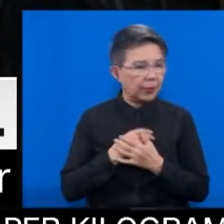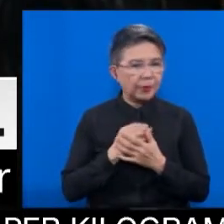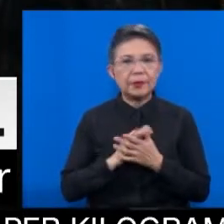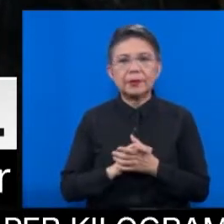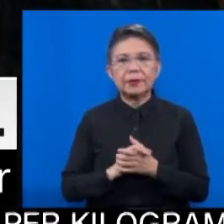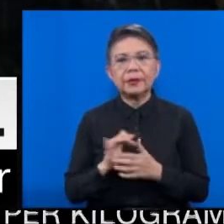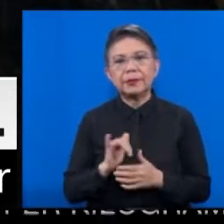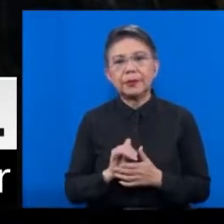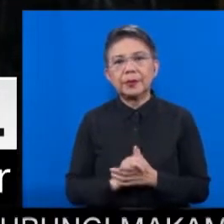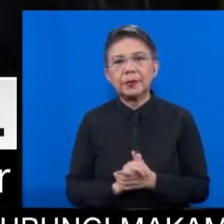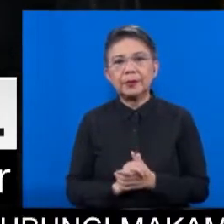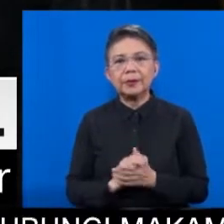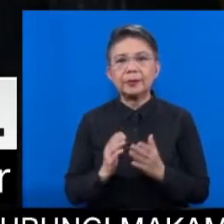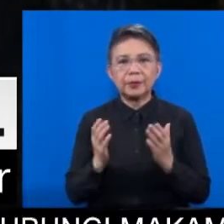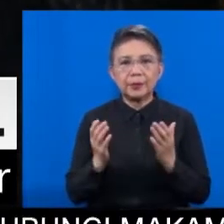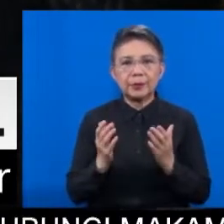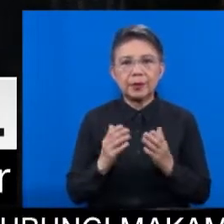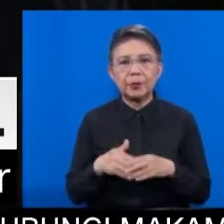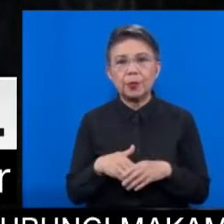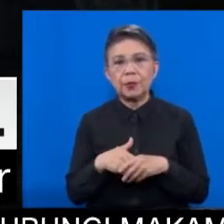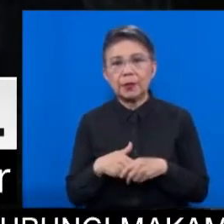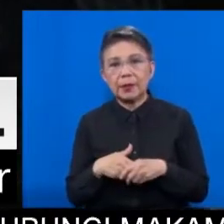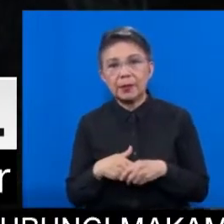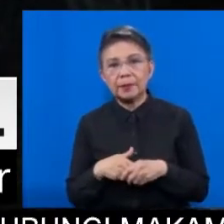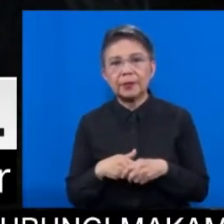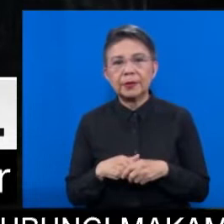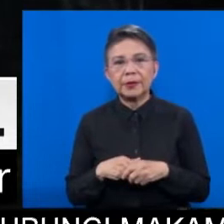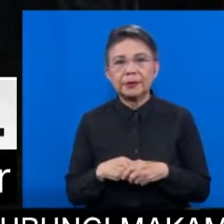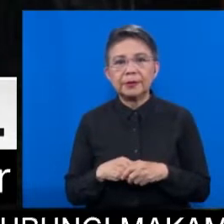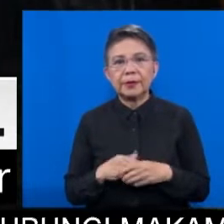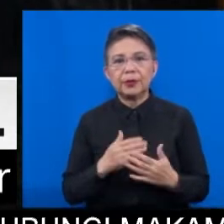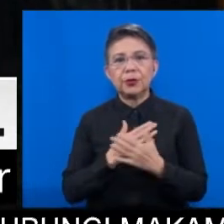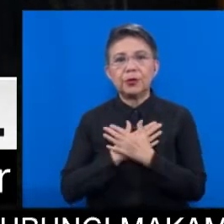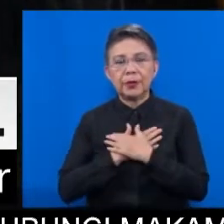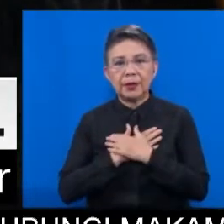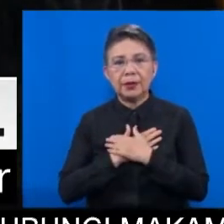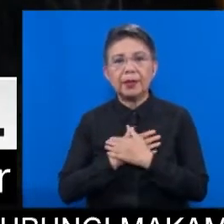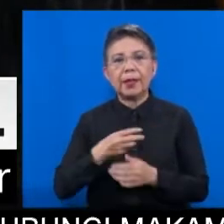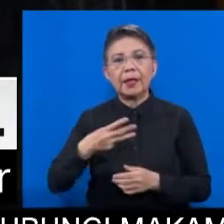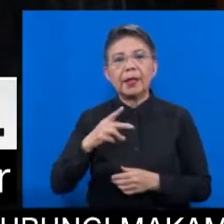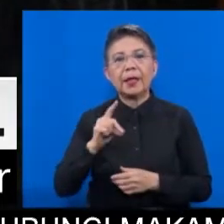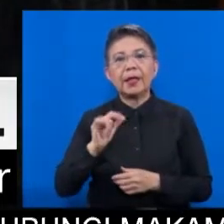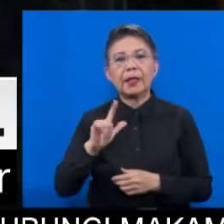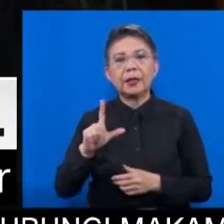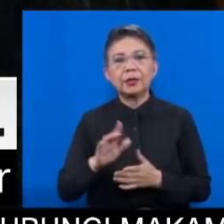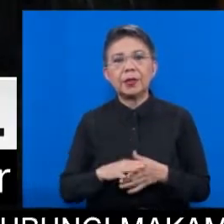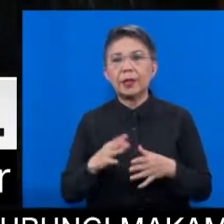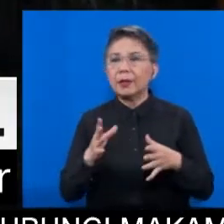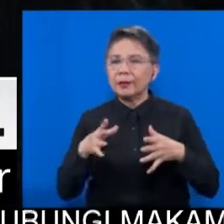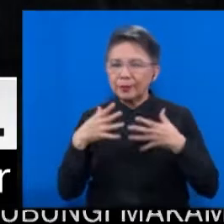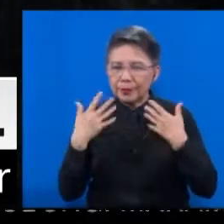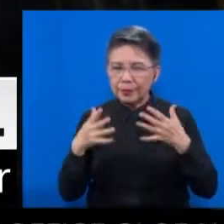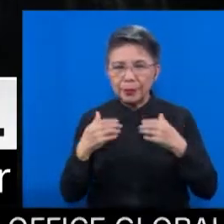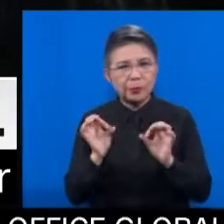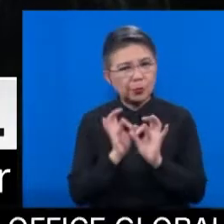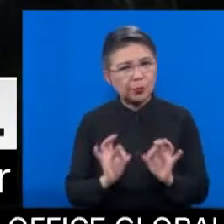saat tahiyatul akhir mau bersalam, dan kondisi jasadnya juga dalam keadaan harum. Jadi semua